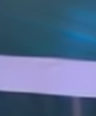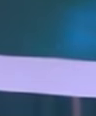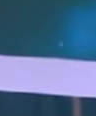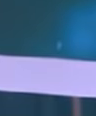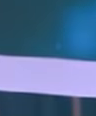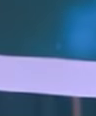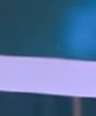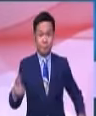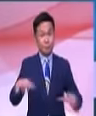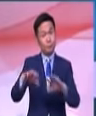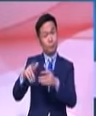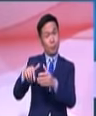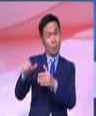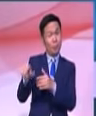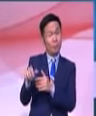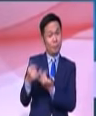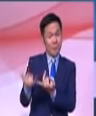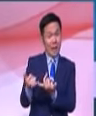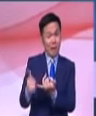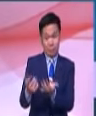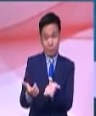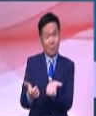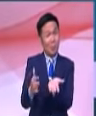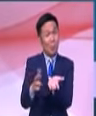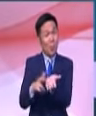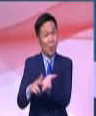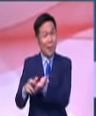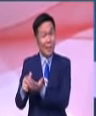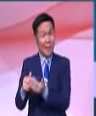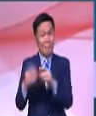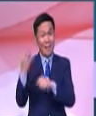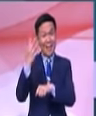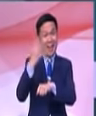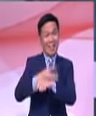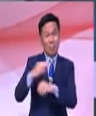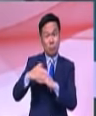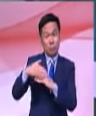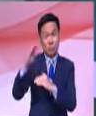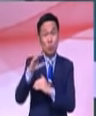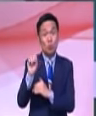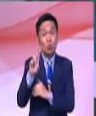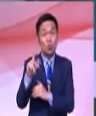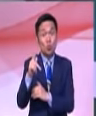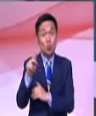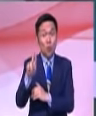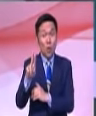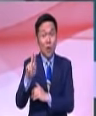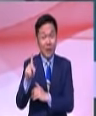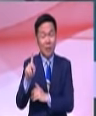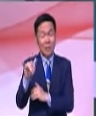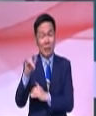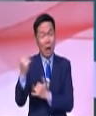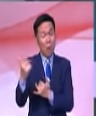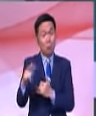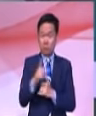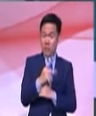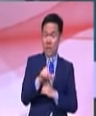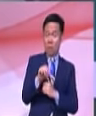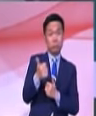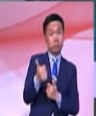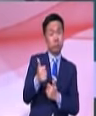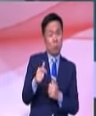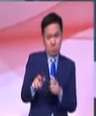Terbitan Suku Kelestarian Malaysia yang mencatatkan langganan 6.4 kali baru-baru ini membuktikan Kuala Lumpur berada di landasan tepat dalam